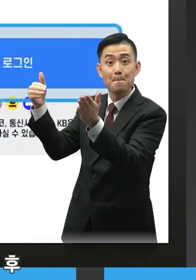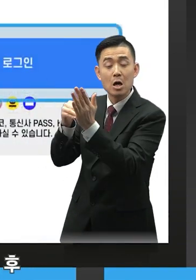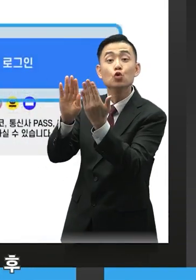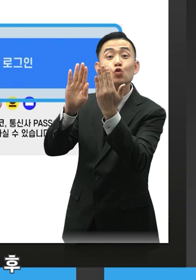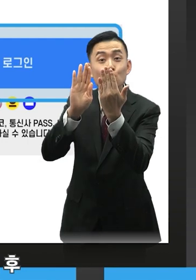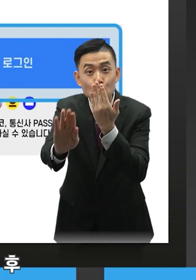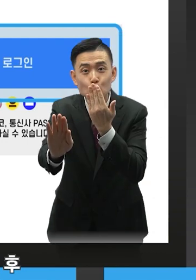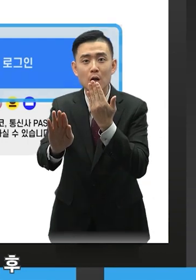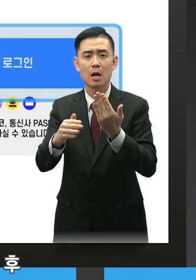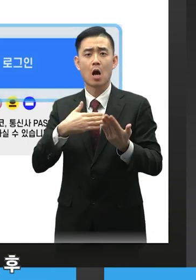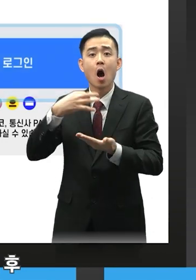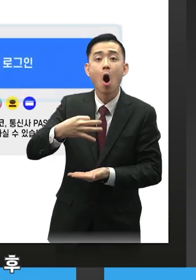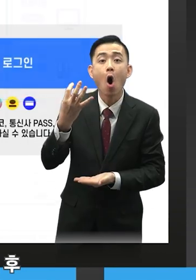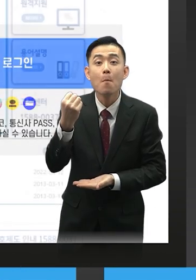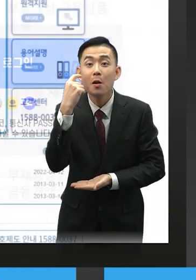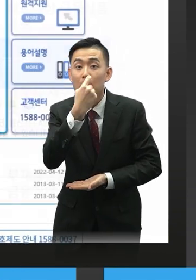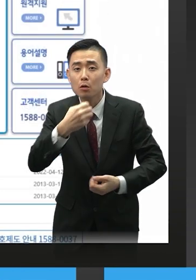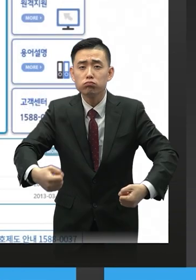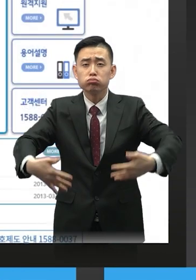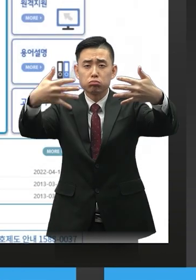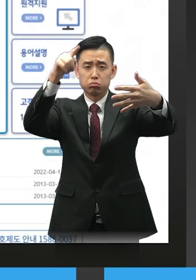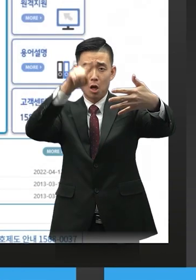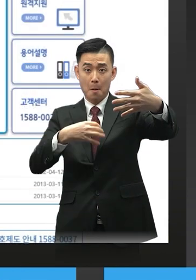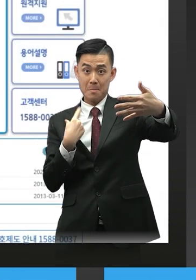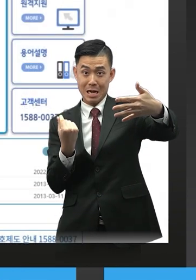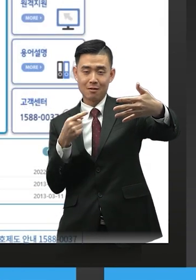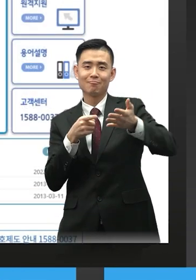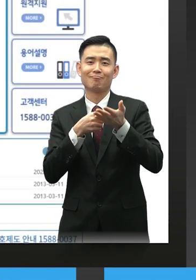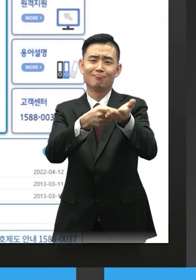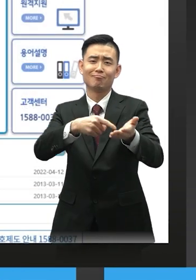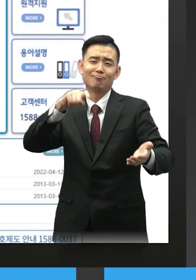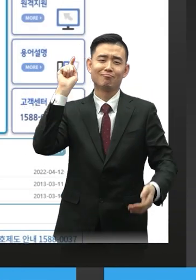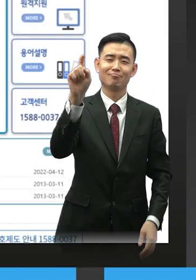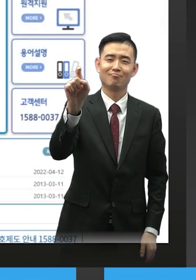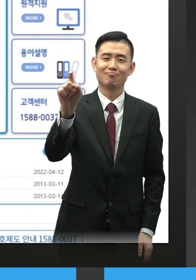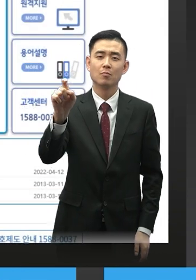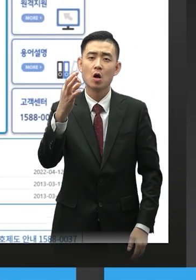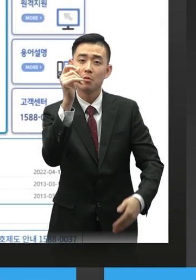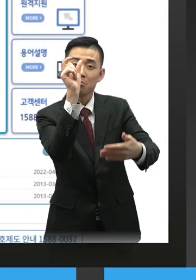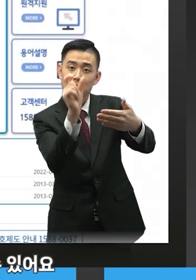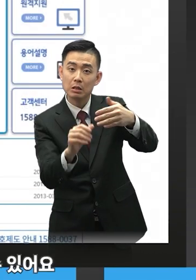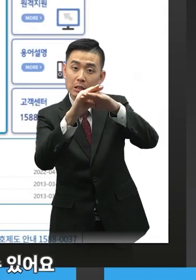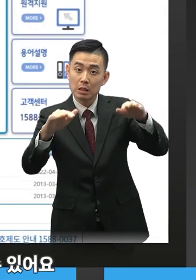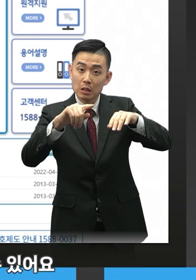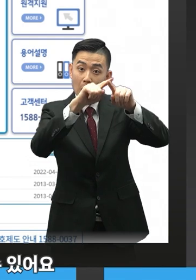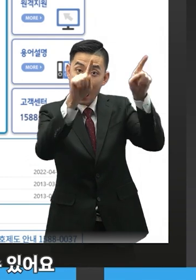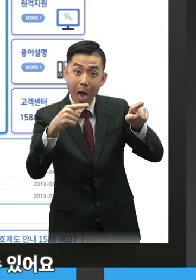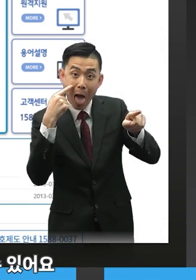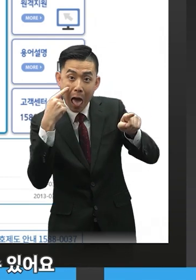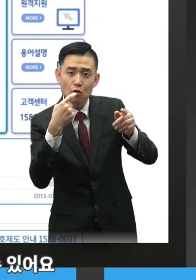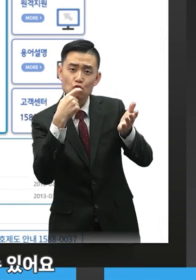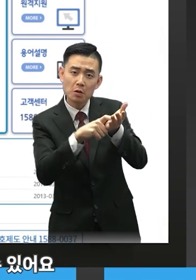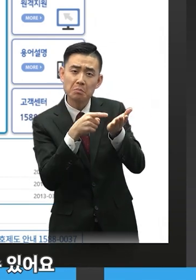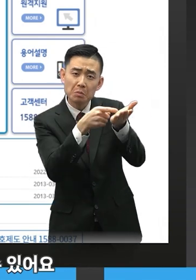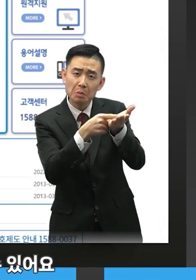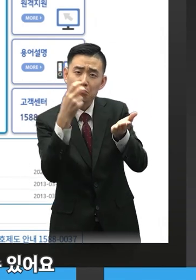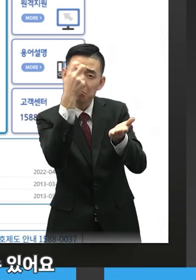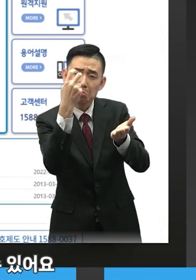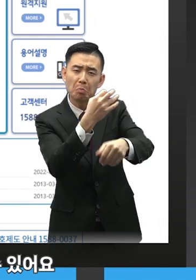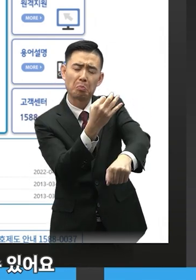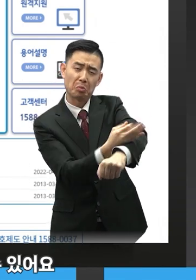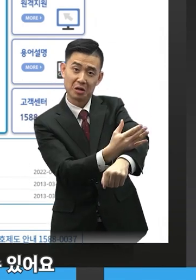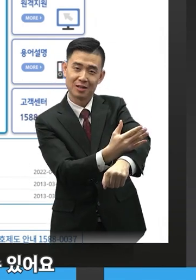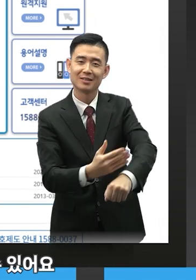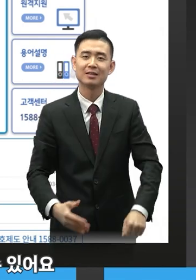간편인증을 통해 로그인 후 나의 예금보험금을 확인하고 신청. 처리연항도 해당 페이지를 통해서